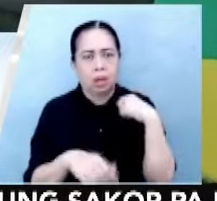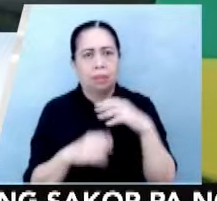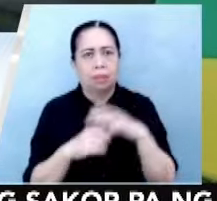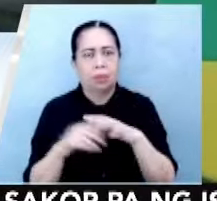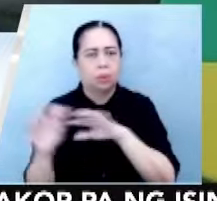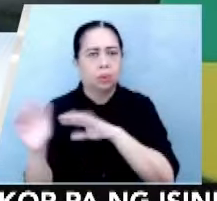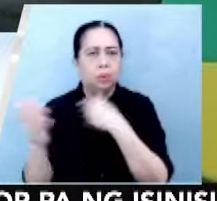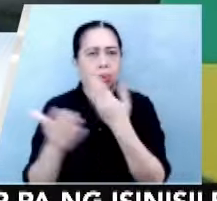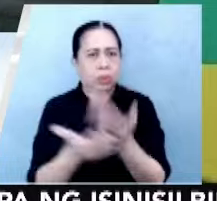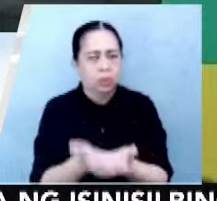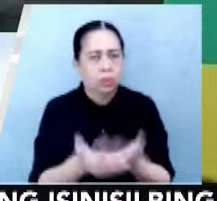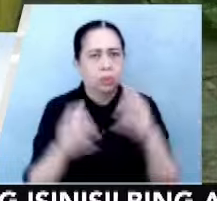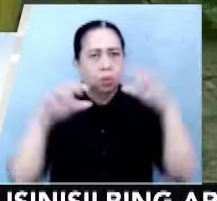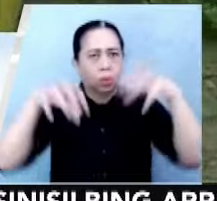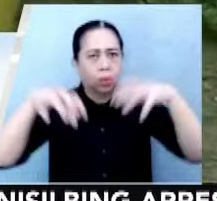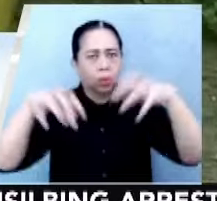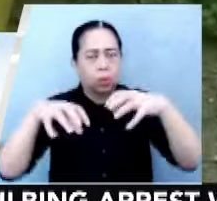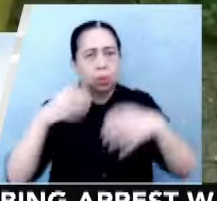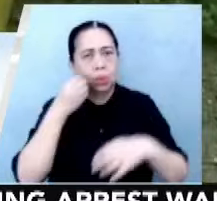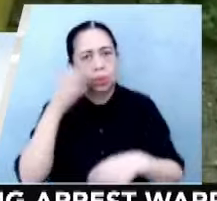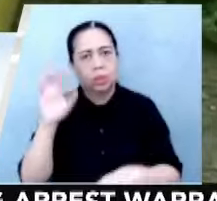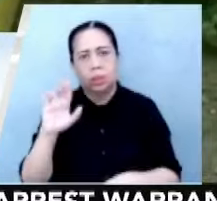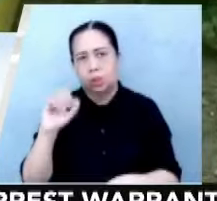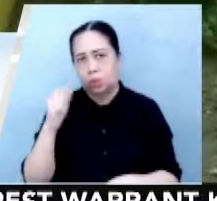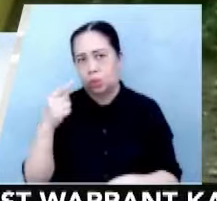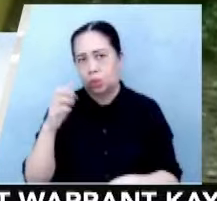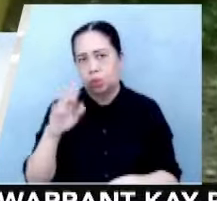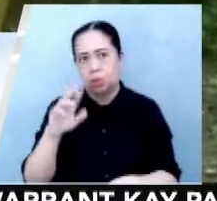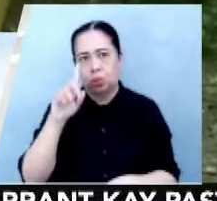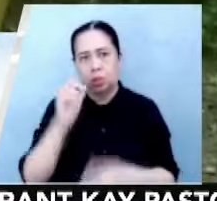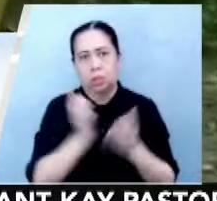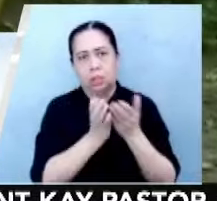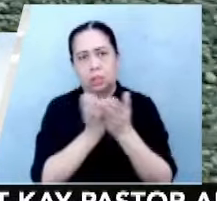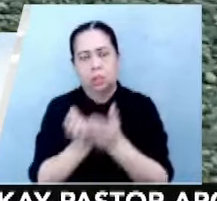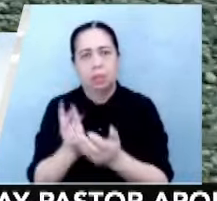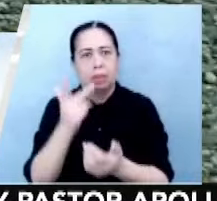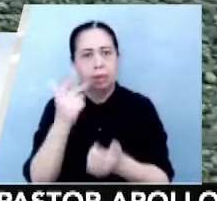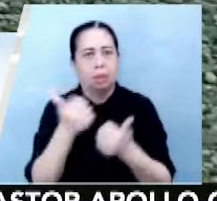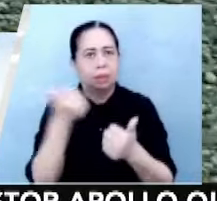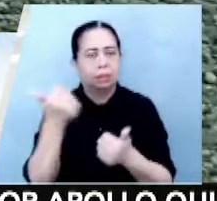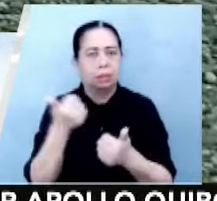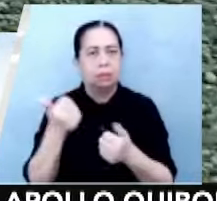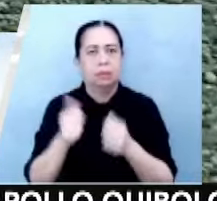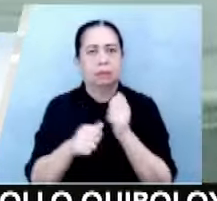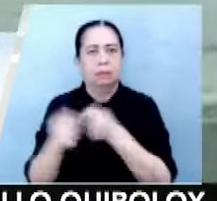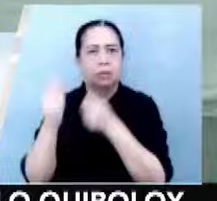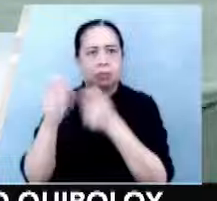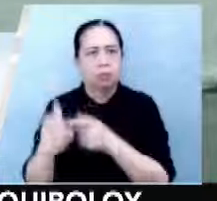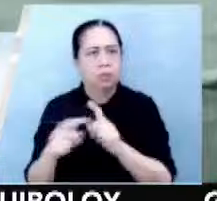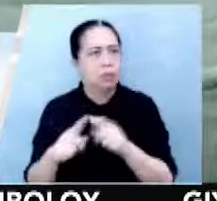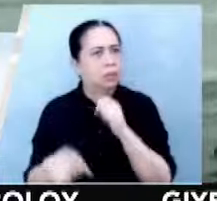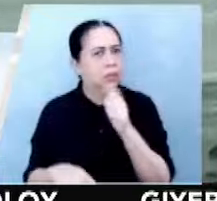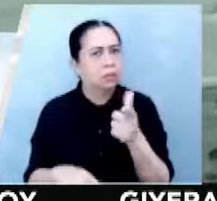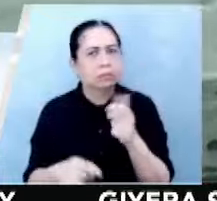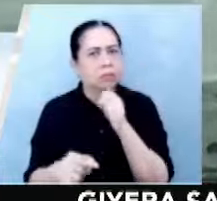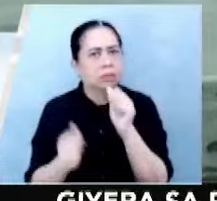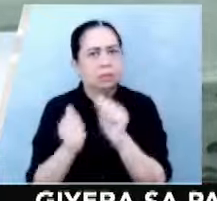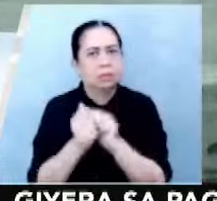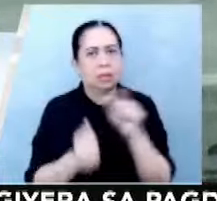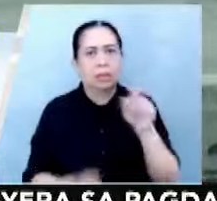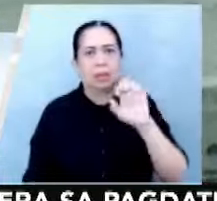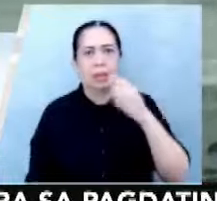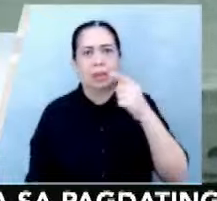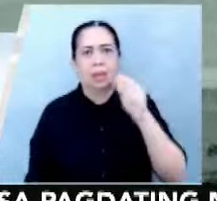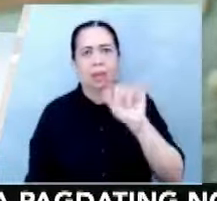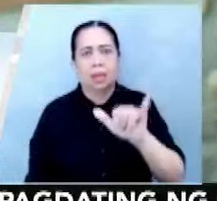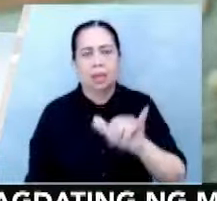probinsya, umuwi si Roger at isa pang bangkang may tatlong iba pang mangingisda. Pero di nila nakasama si Egay. Liwalag na lang po ng